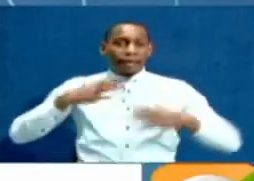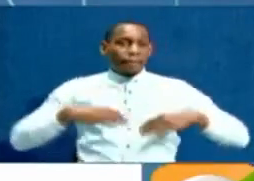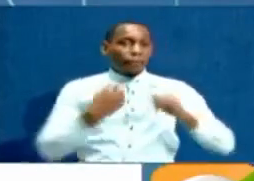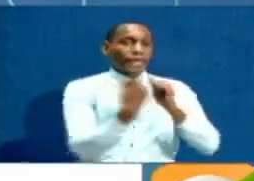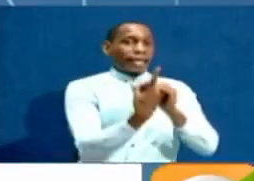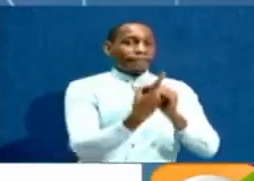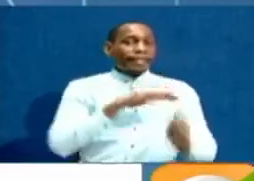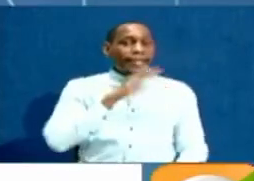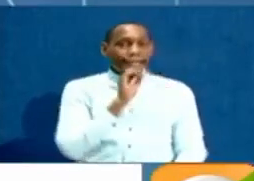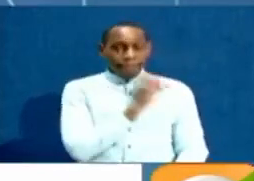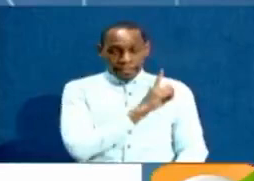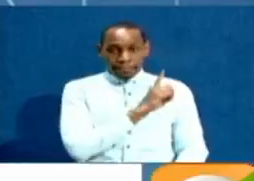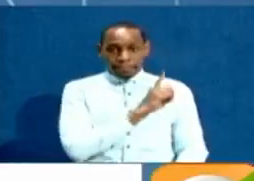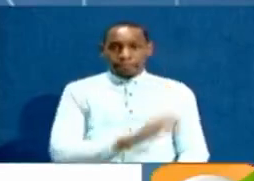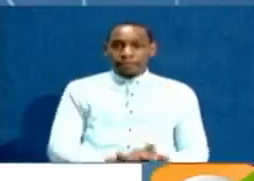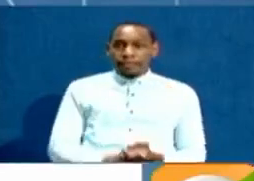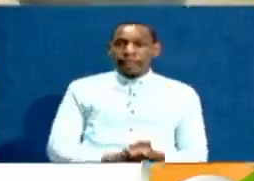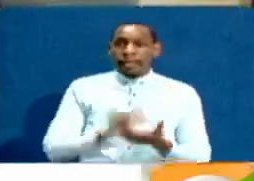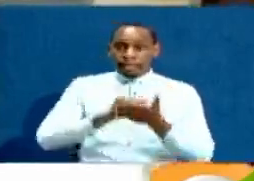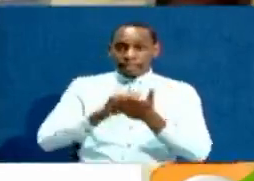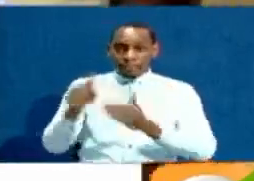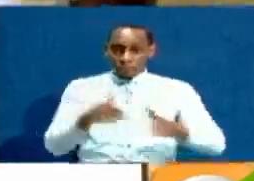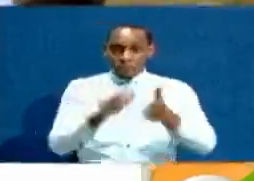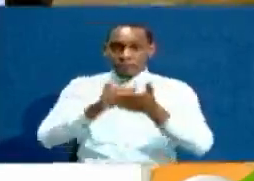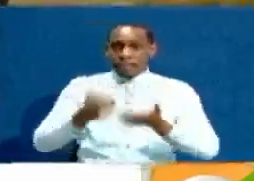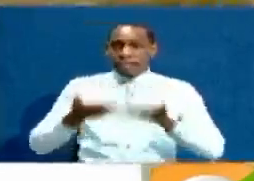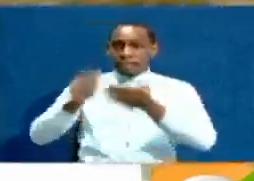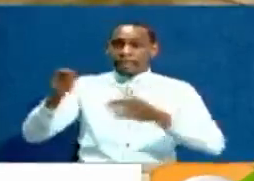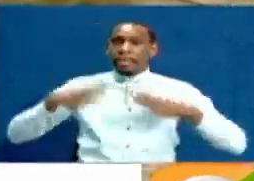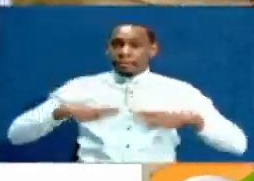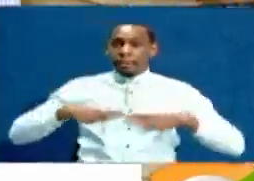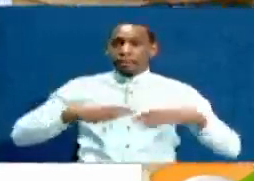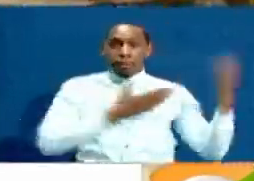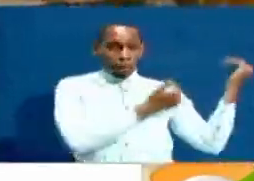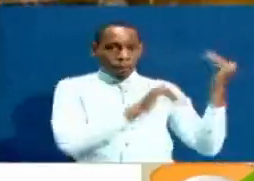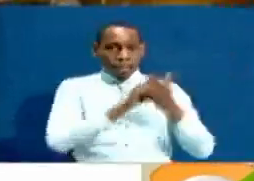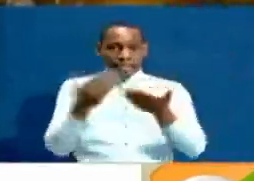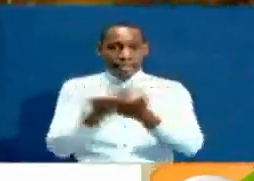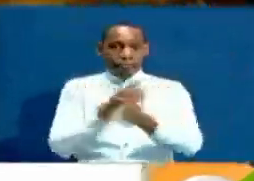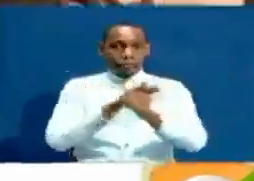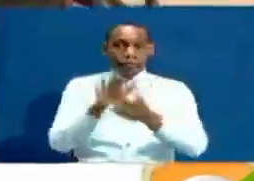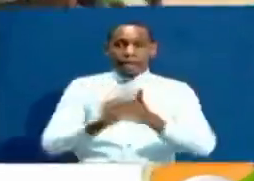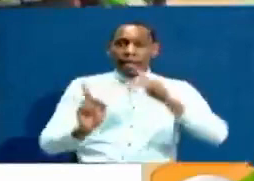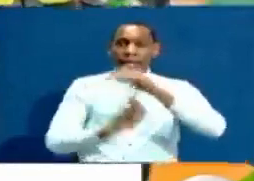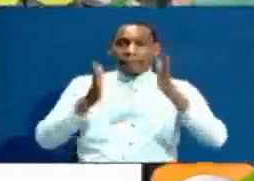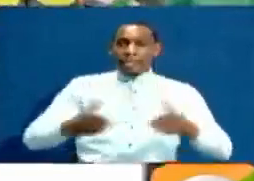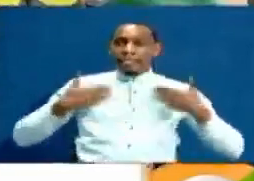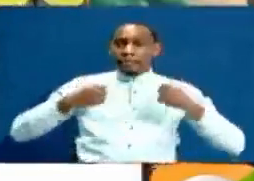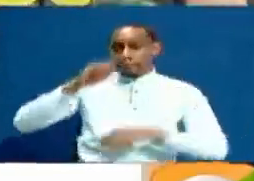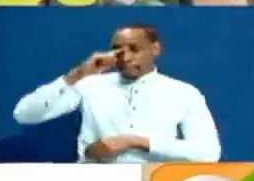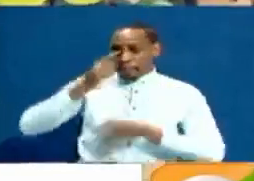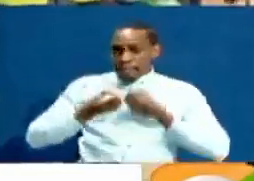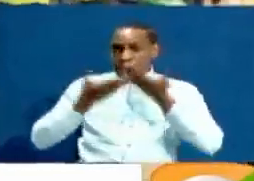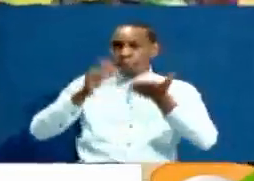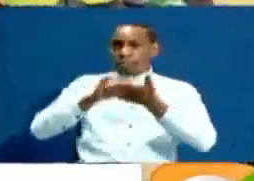wengine 11 wakifariki. Na kama njia moja ya kuwapa Wakenya imani kuhusu vita hivi, Waziri wa Afya Mutahi Kagwe